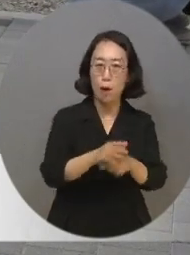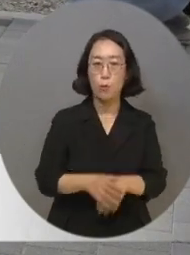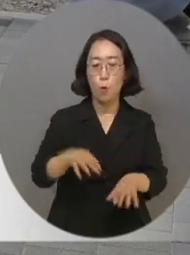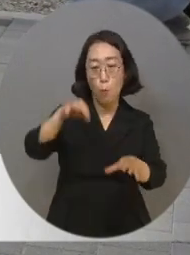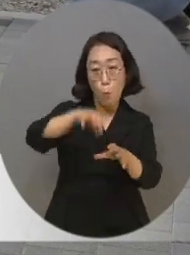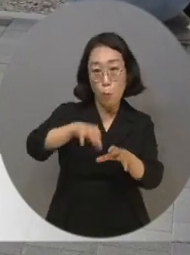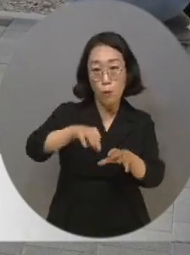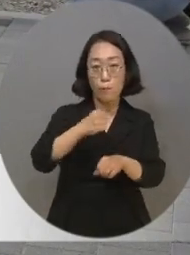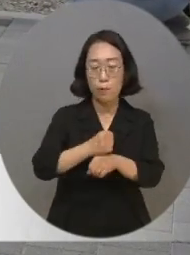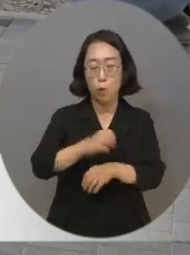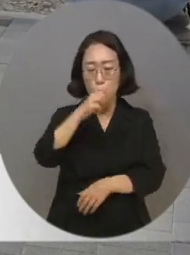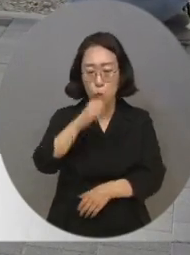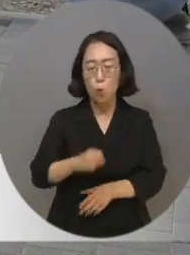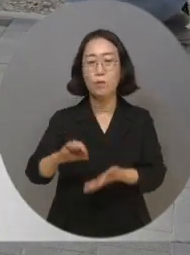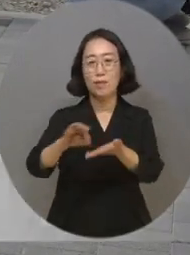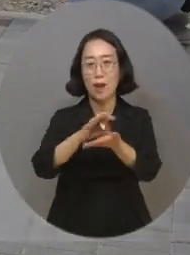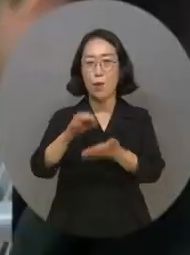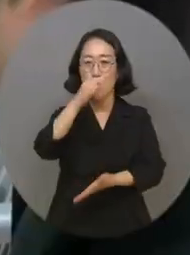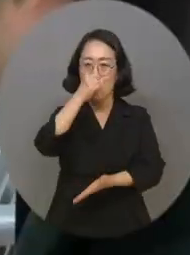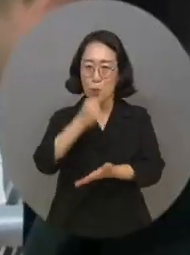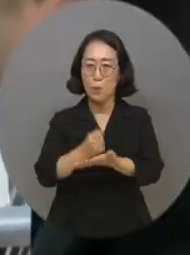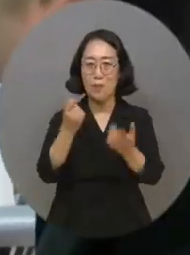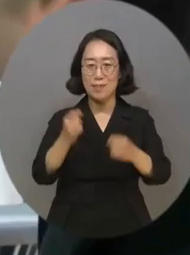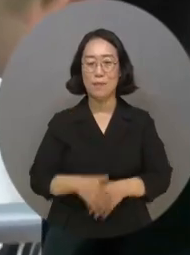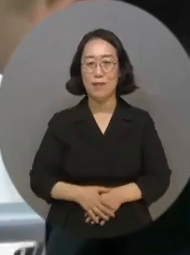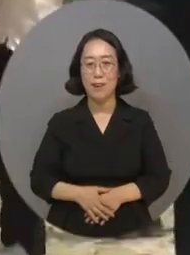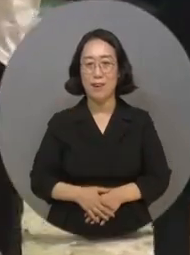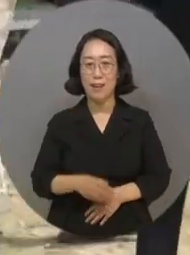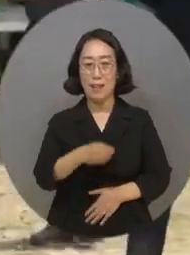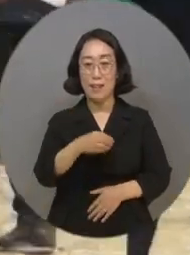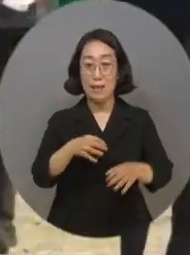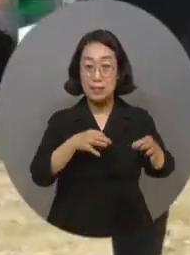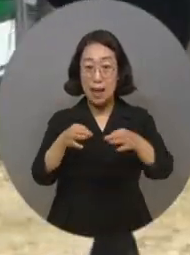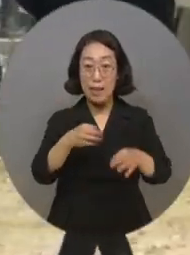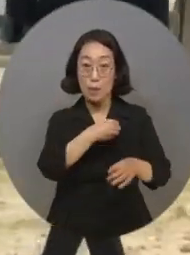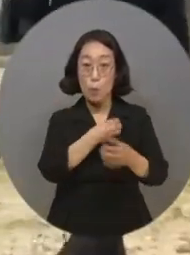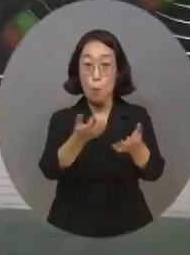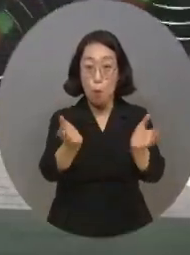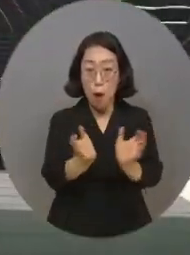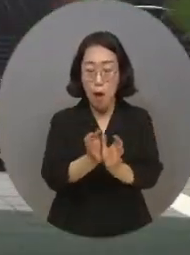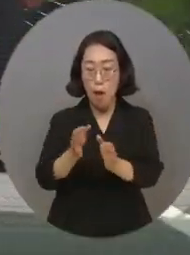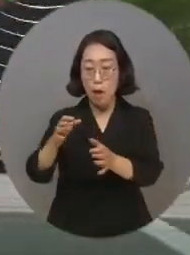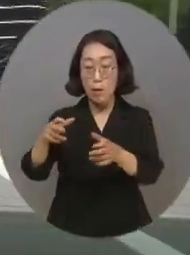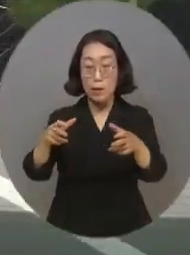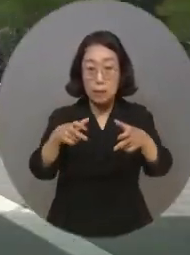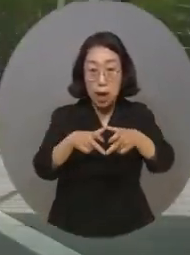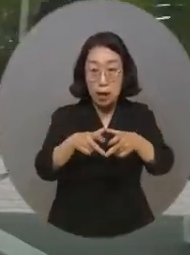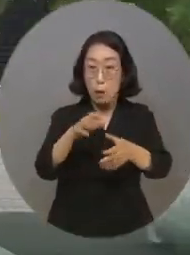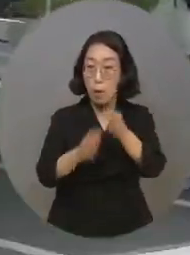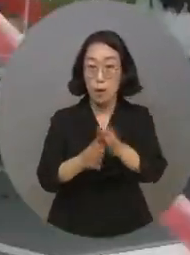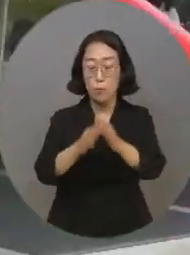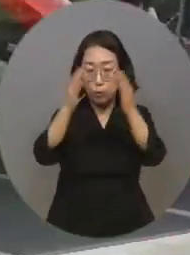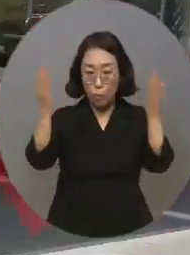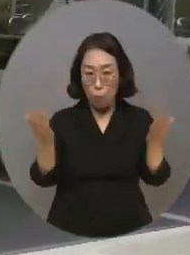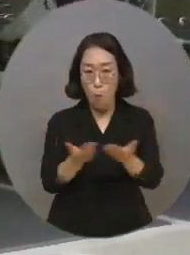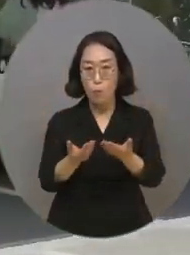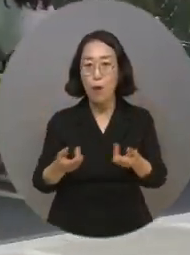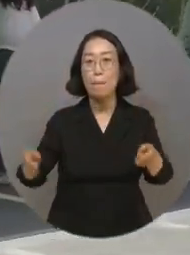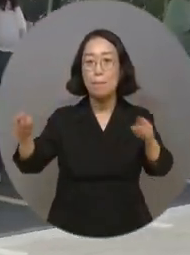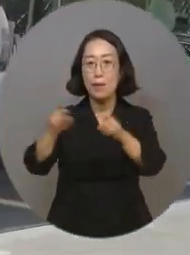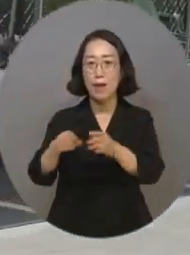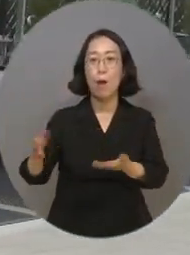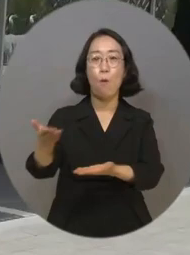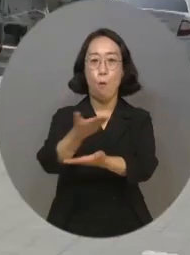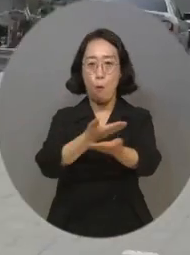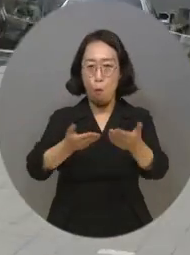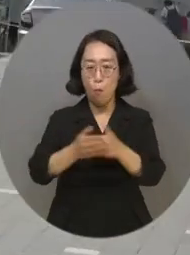하여서 좋은 곳에 쓰였으면 좋겠습니다. 상인회는 장애인과 비장애인이 함께하는 축제의장 프리마켓